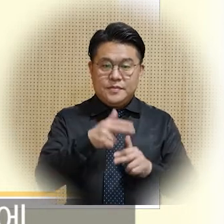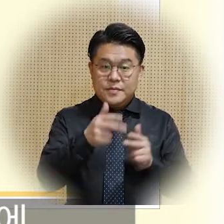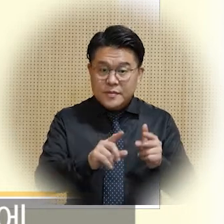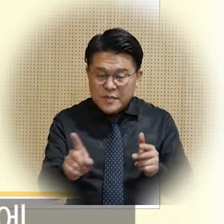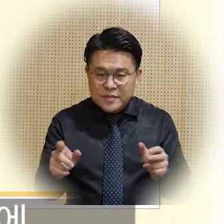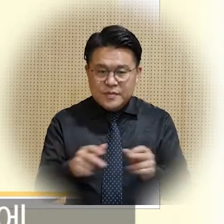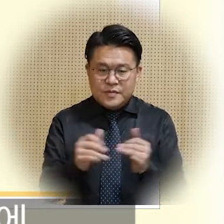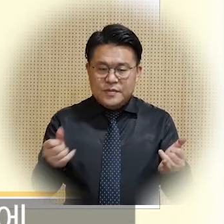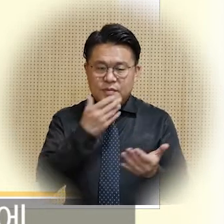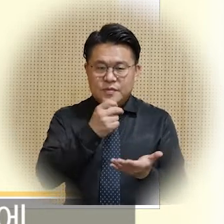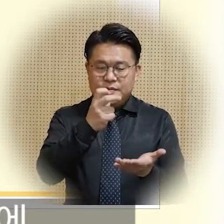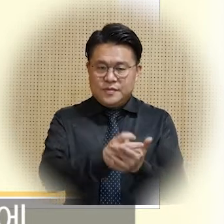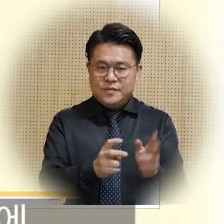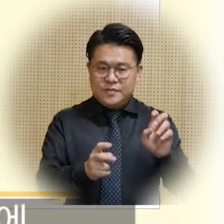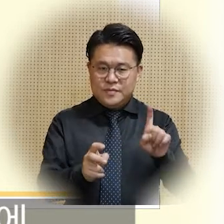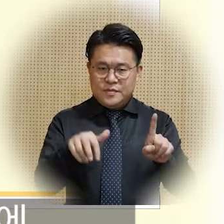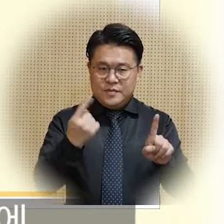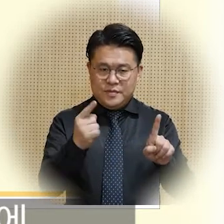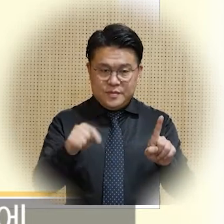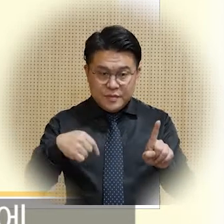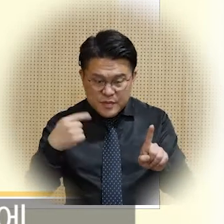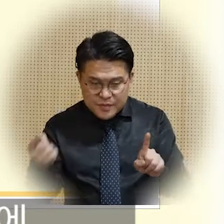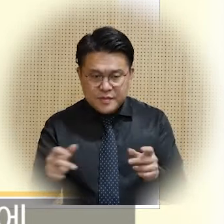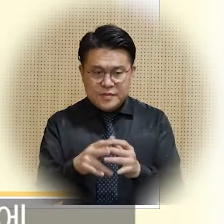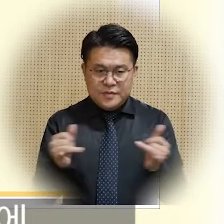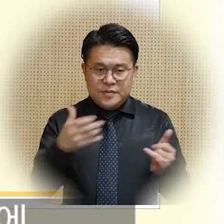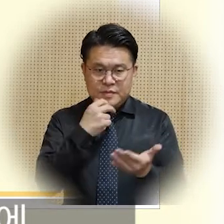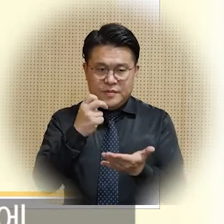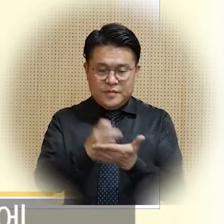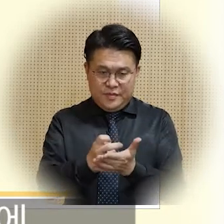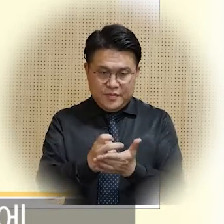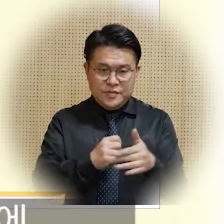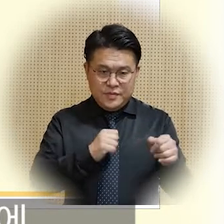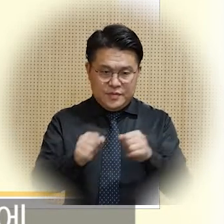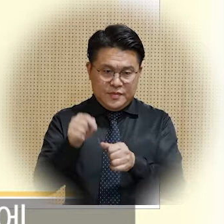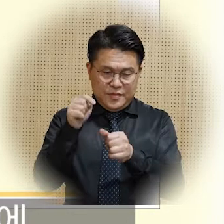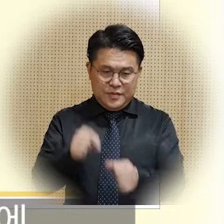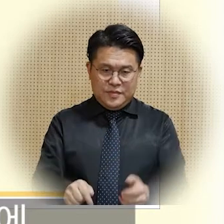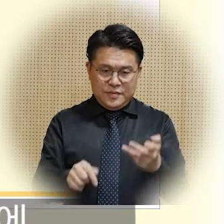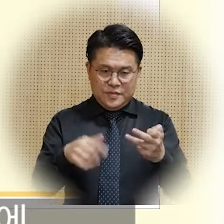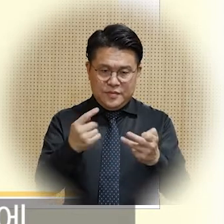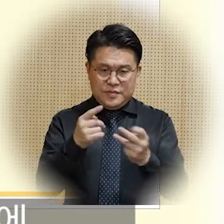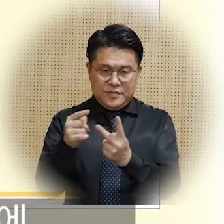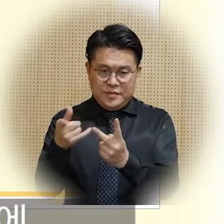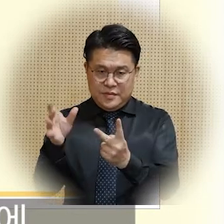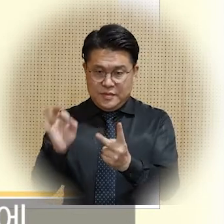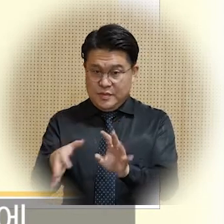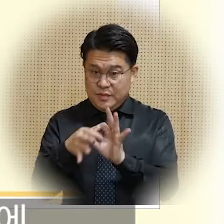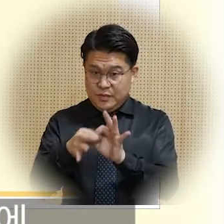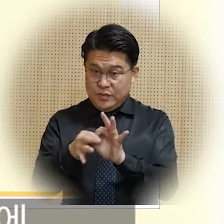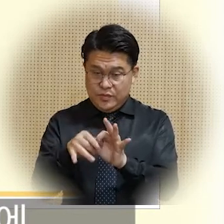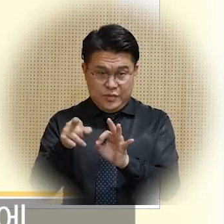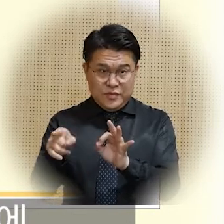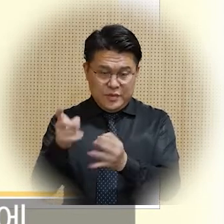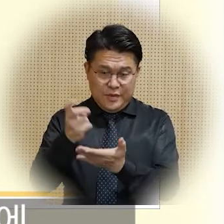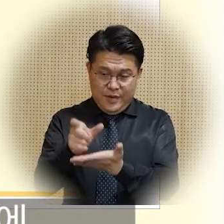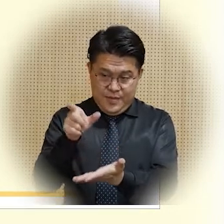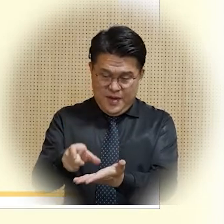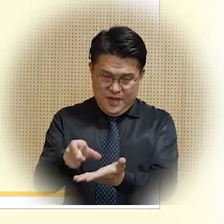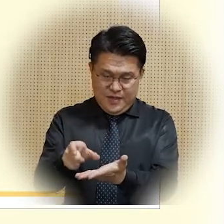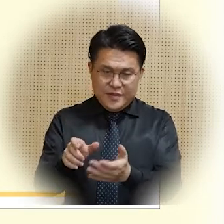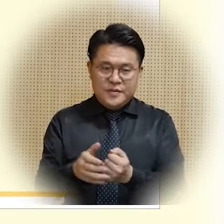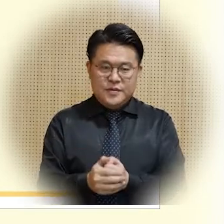그 장애인복지법 제21조, 그 다음에 장애인복지법 시행령 제13조의 2항에 의해서 관련 근거를 갖고